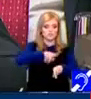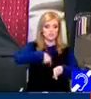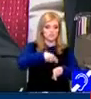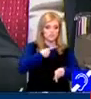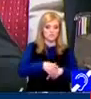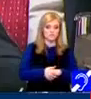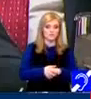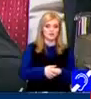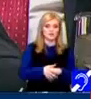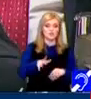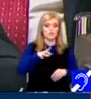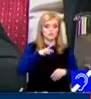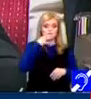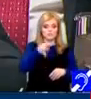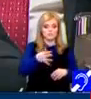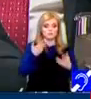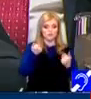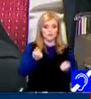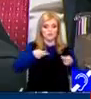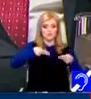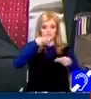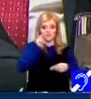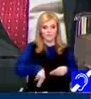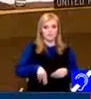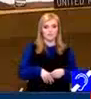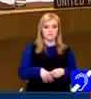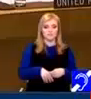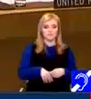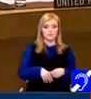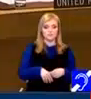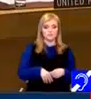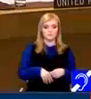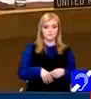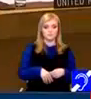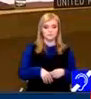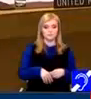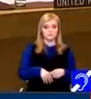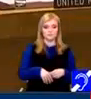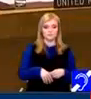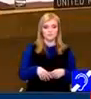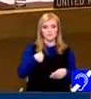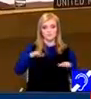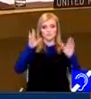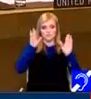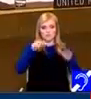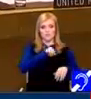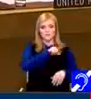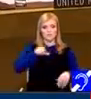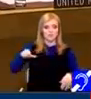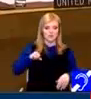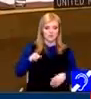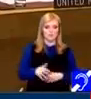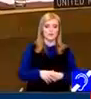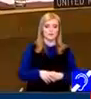по сути, признаться в совершении преступления и осуществить явку с повинным. Мы сами